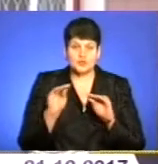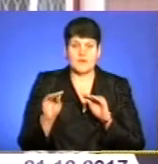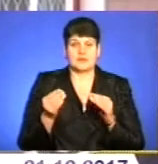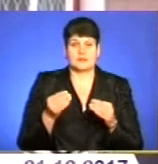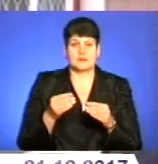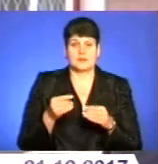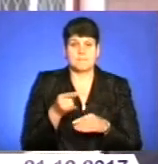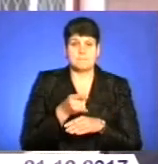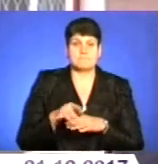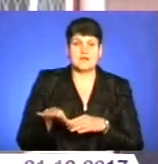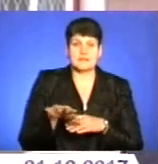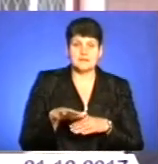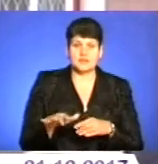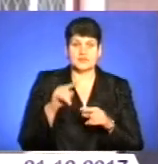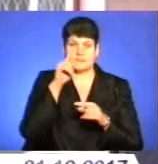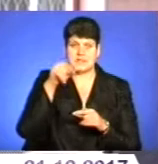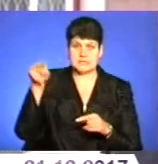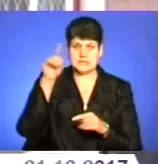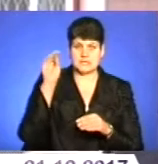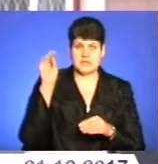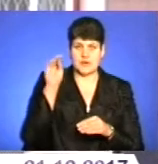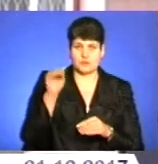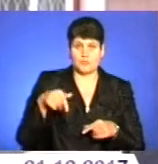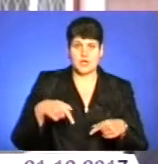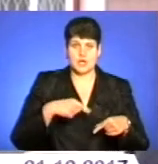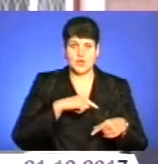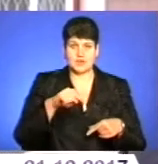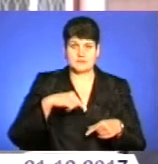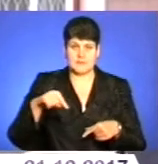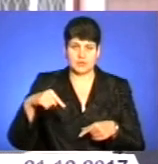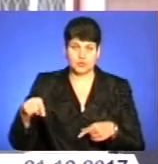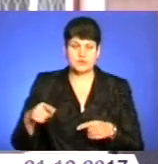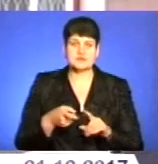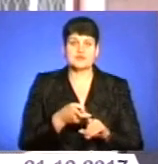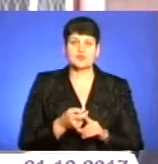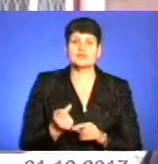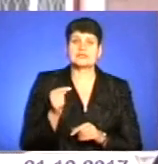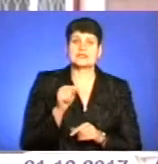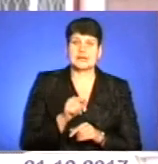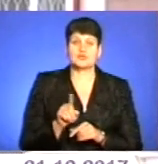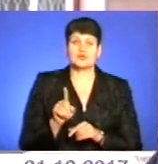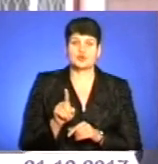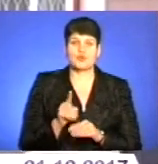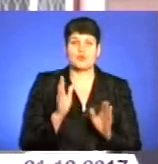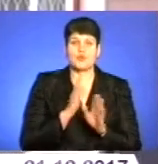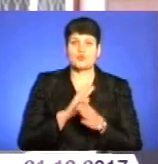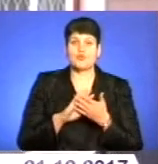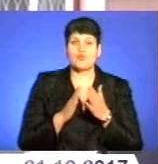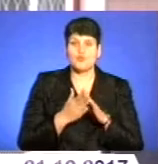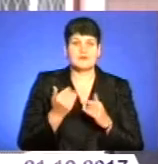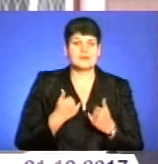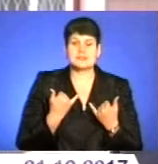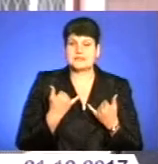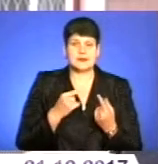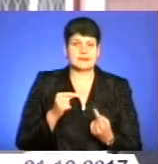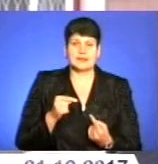майданчики відповідними дорожніми знаками, також розміткою. Ну, в зв'язку з тим, що, скажімо, ну, погодні умови зараз не сприяють для